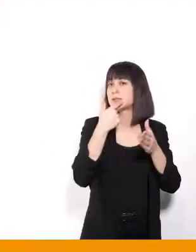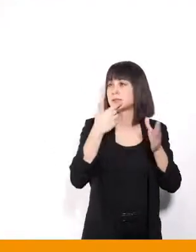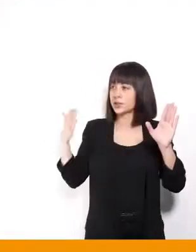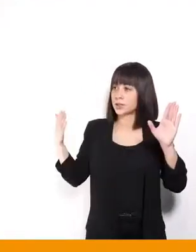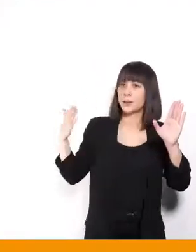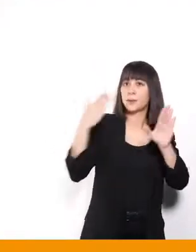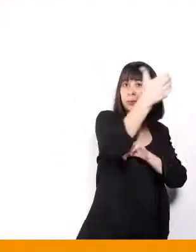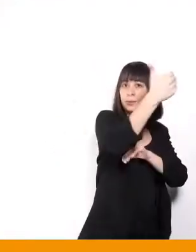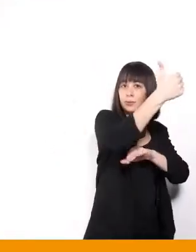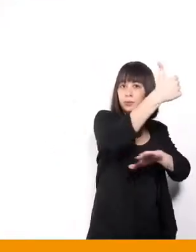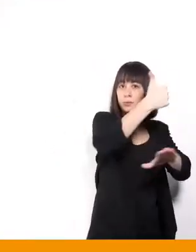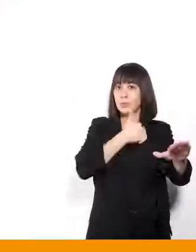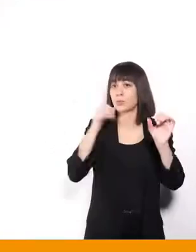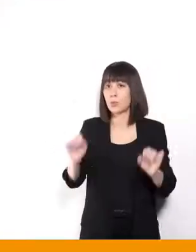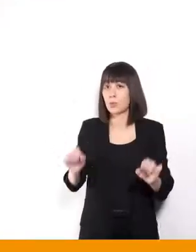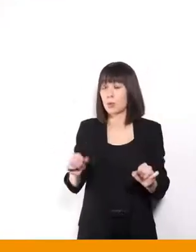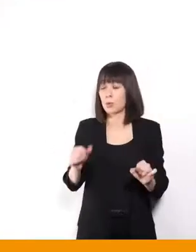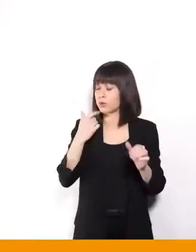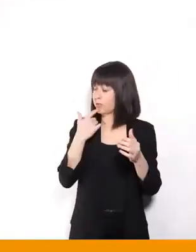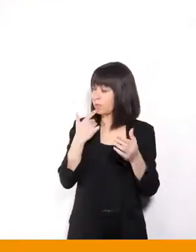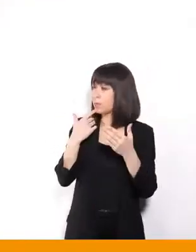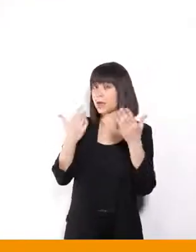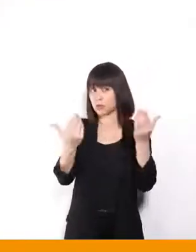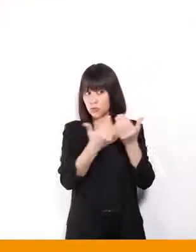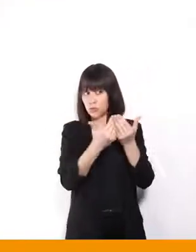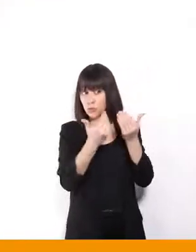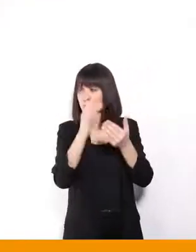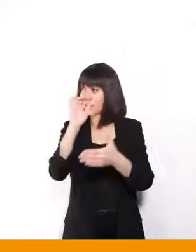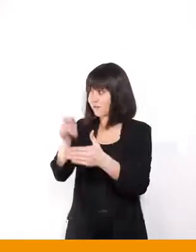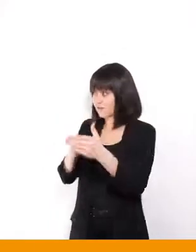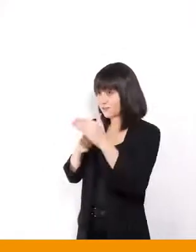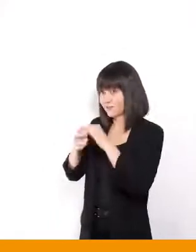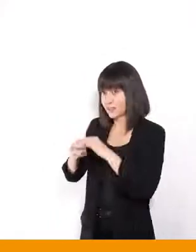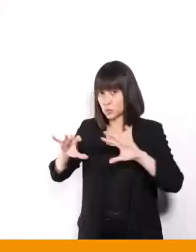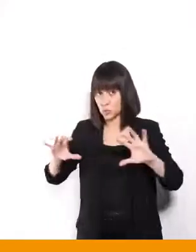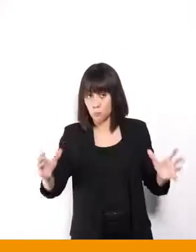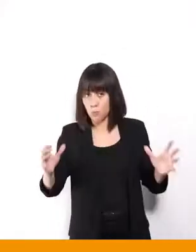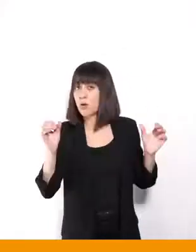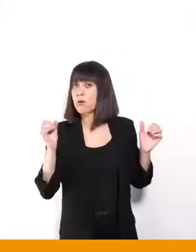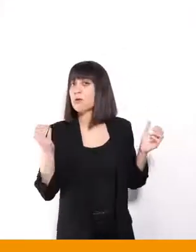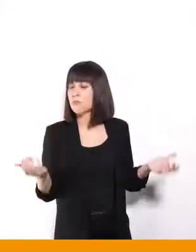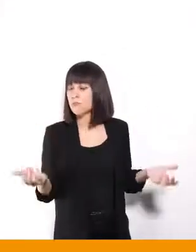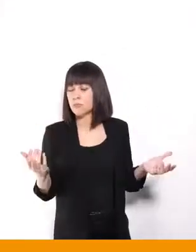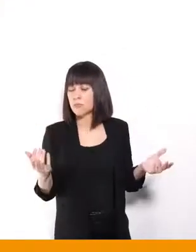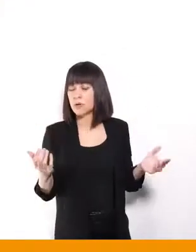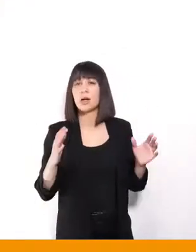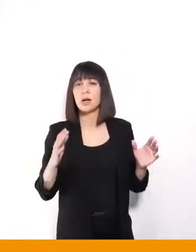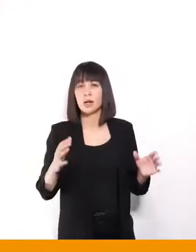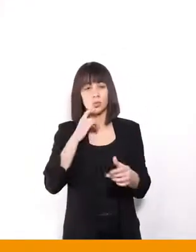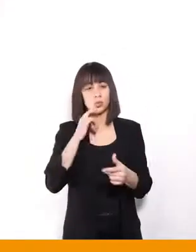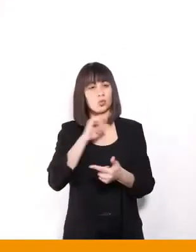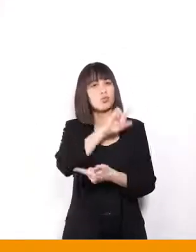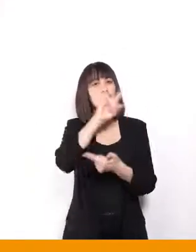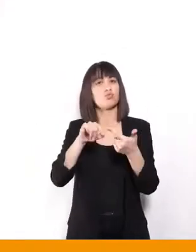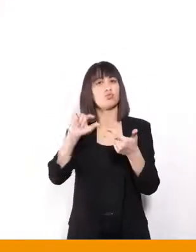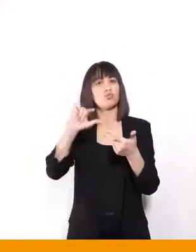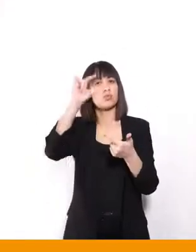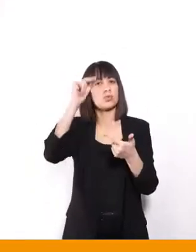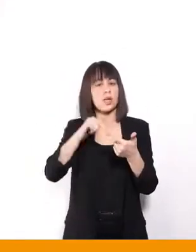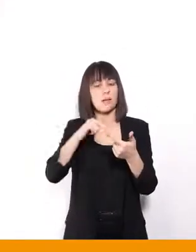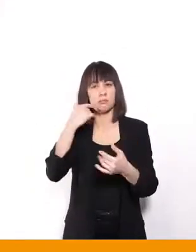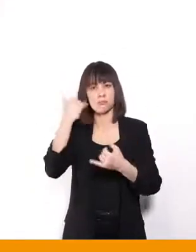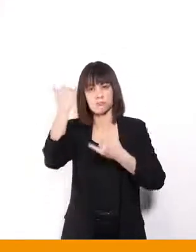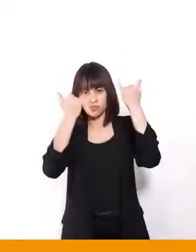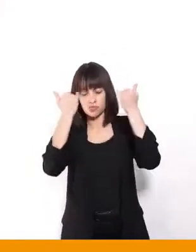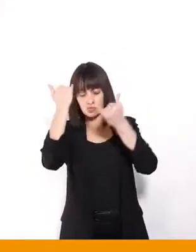demande comment je finance par des recettes supplémentaires, c'est ça. Deuxièmement, j'imagine que dans votre projet, il y a